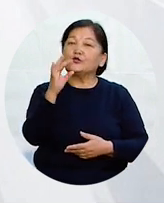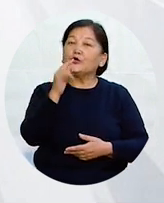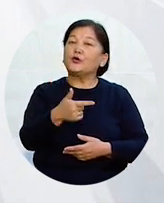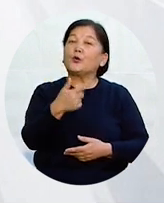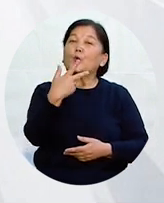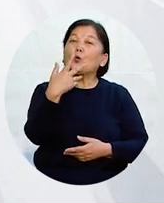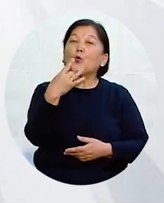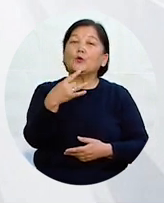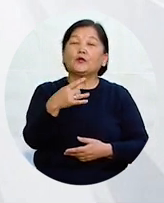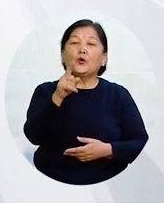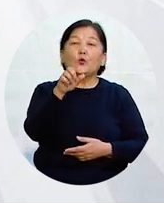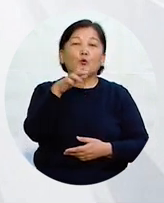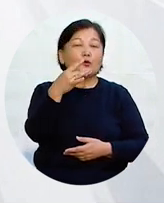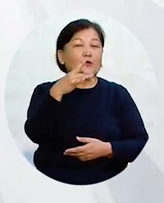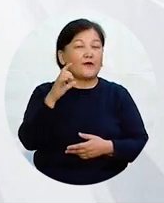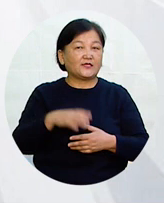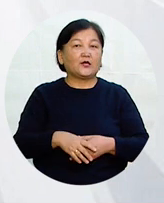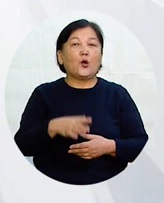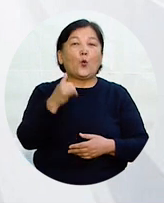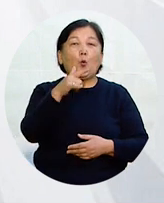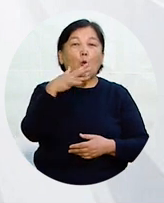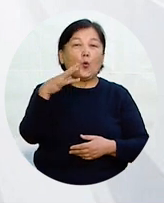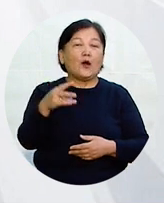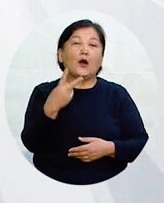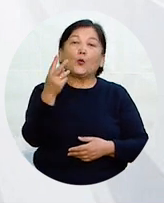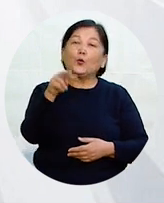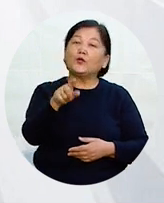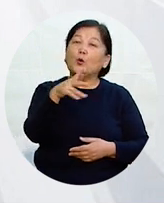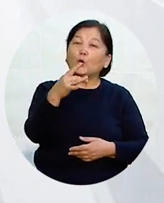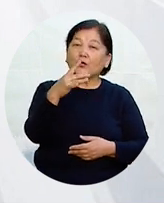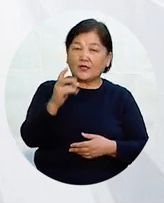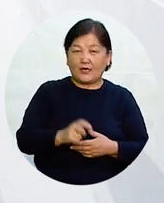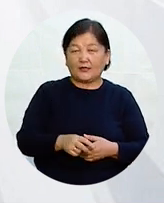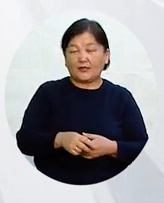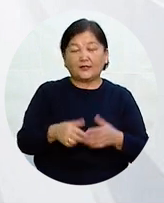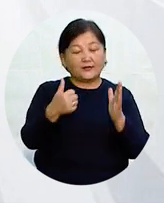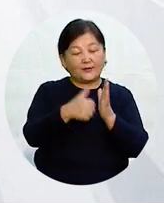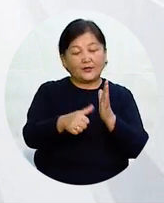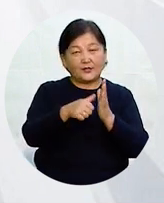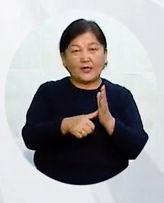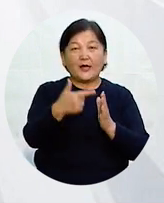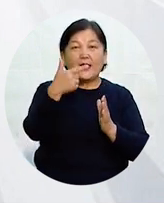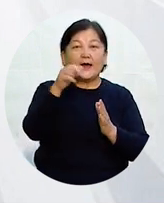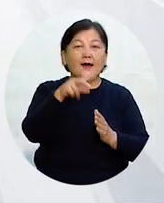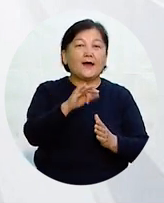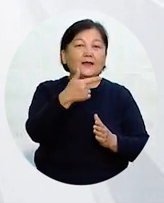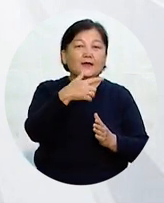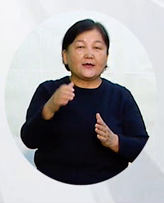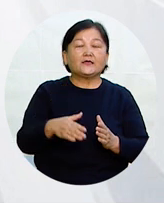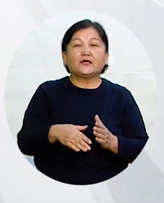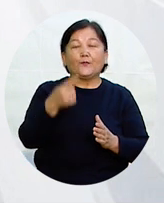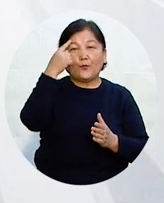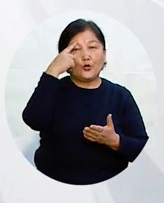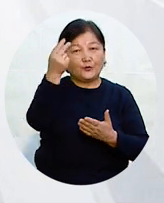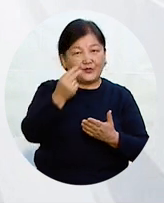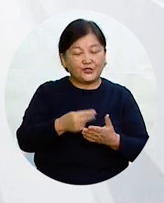хүрбээс ухагаан буюу ухаан үл хүрнэ. За энэ үгийг дэвтэртээ галгаас монгол бичигт буулган